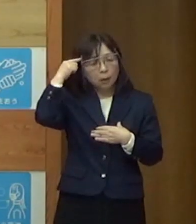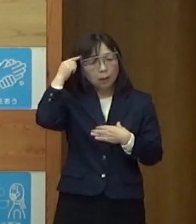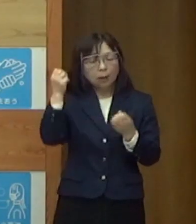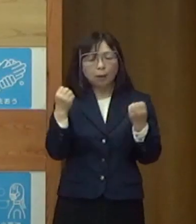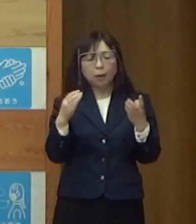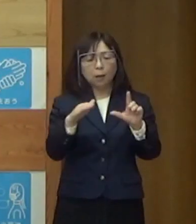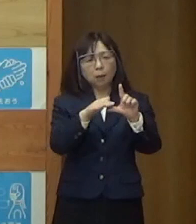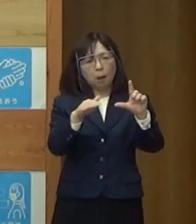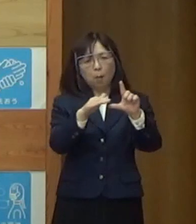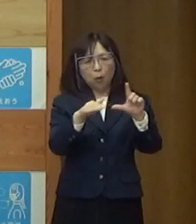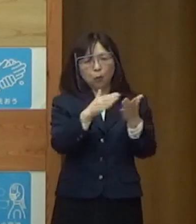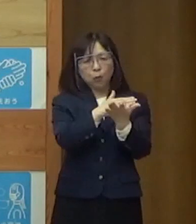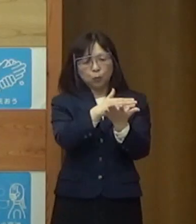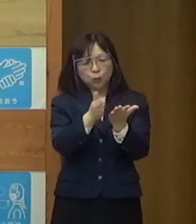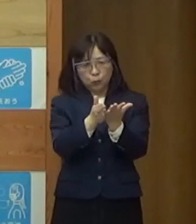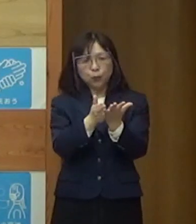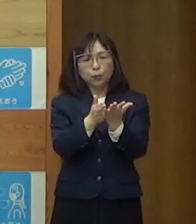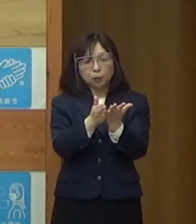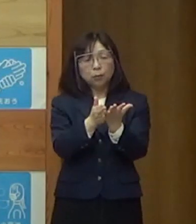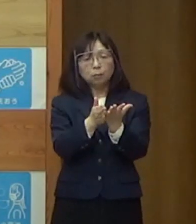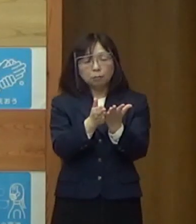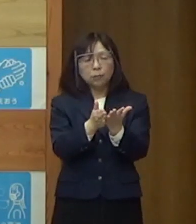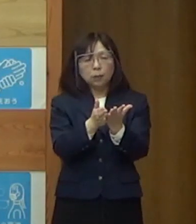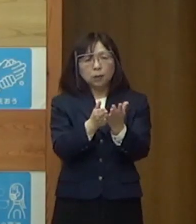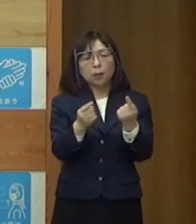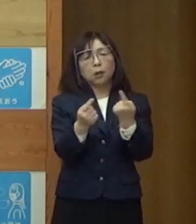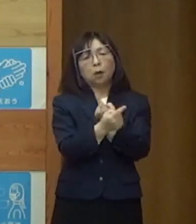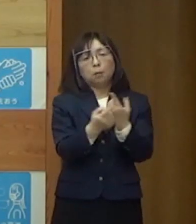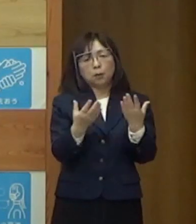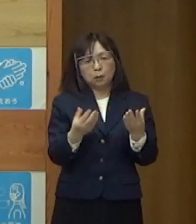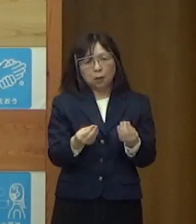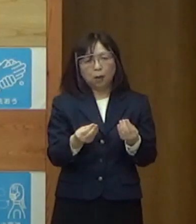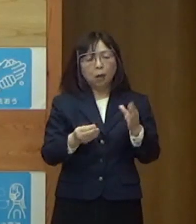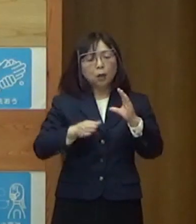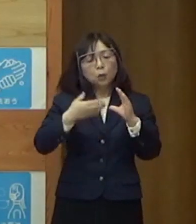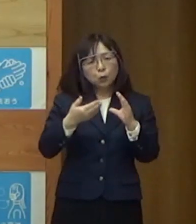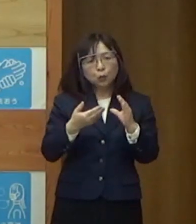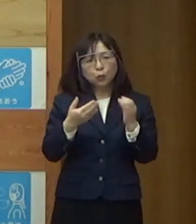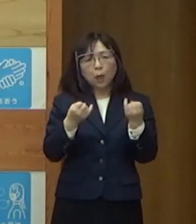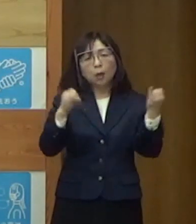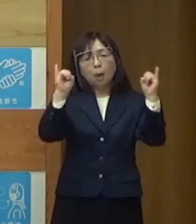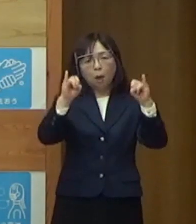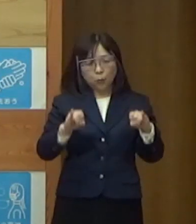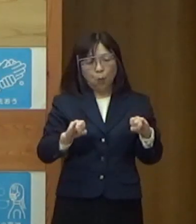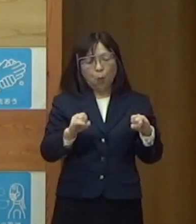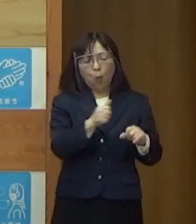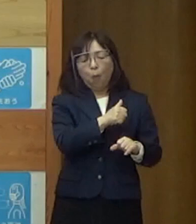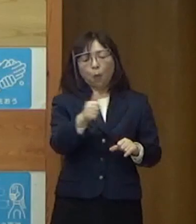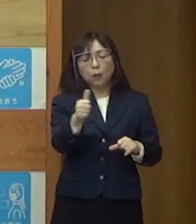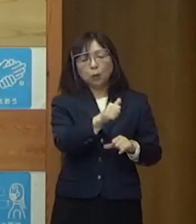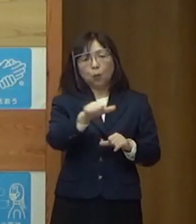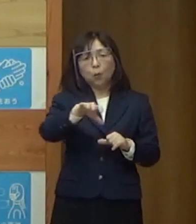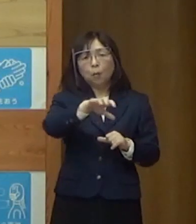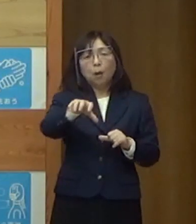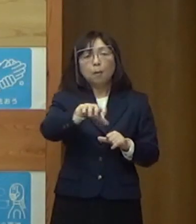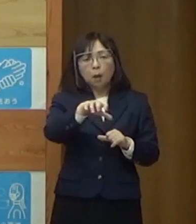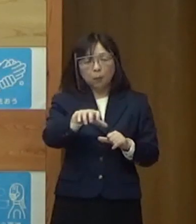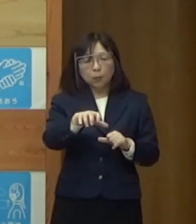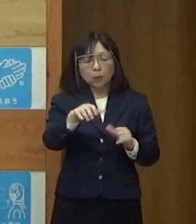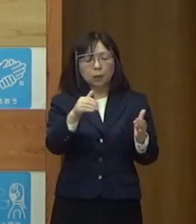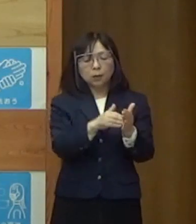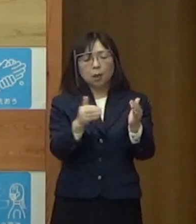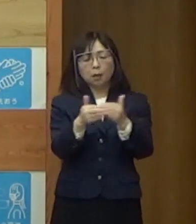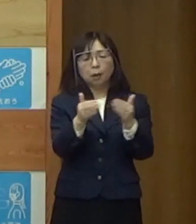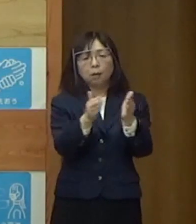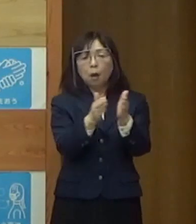レベル分類に基づく対策の内容、そして飲食やイベント、移動の場面における制限緩和